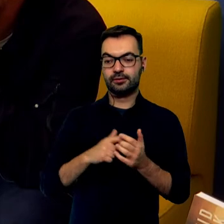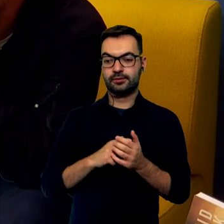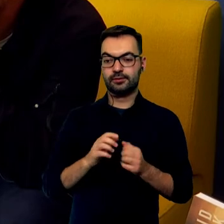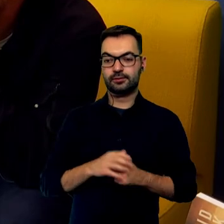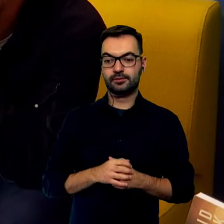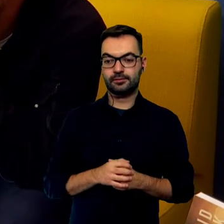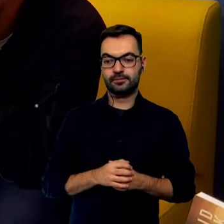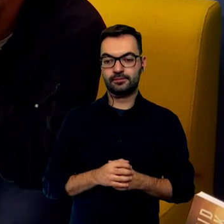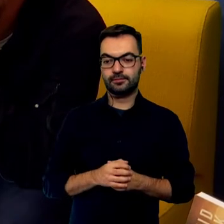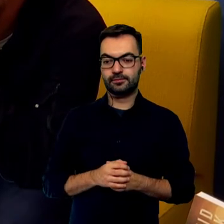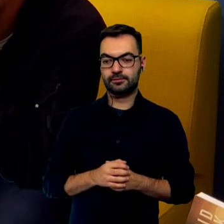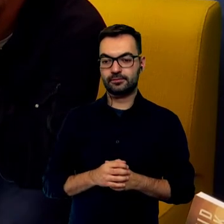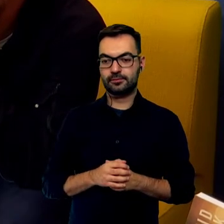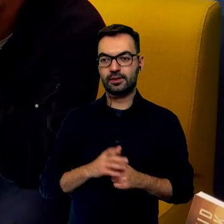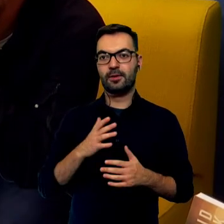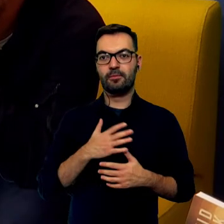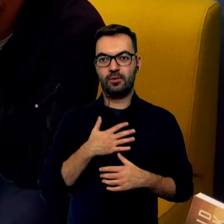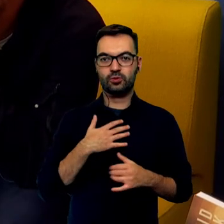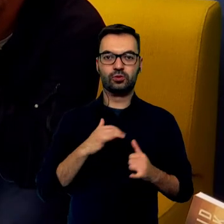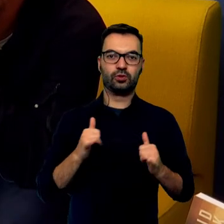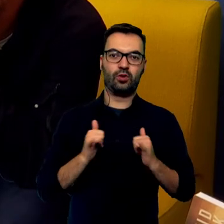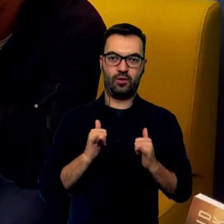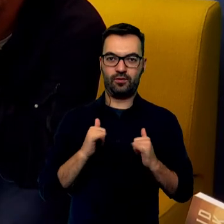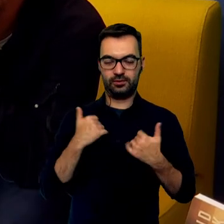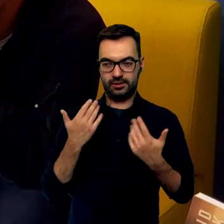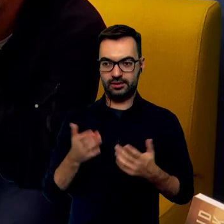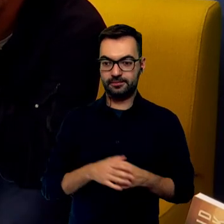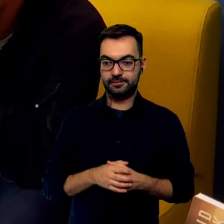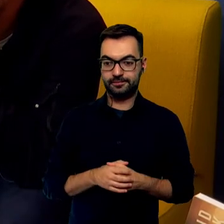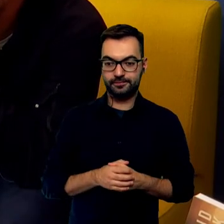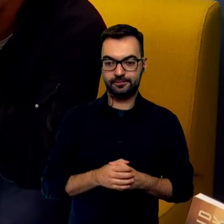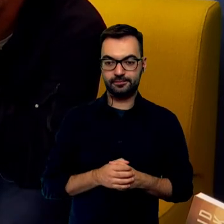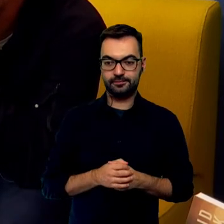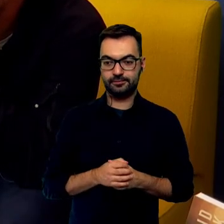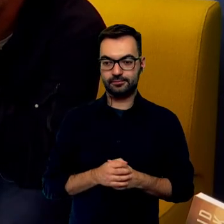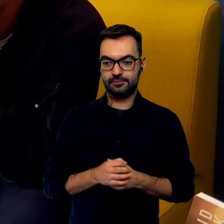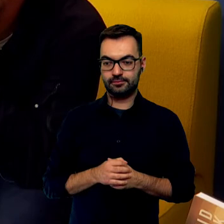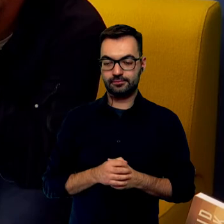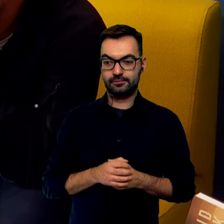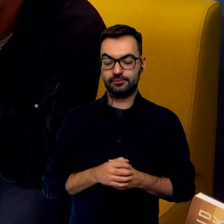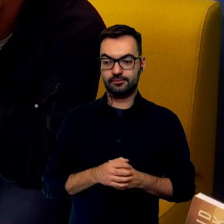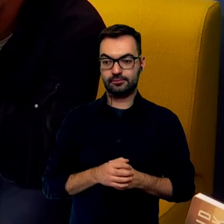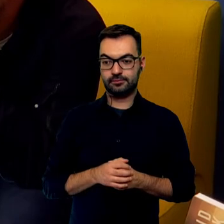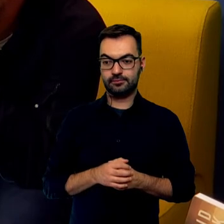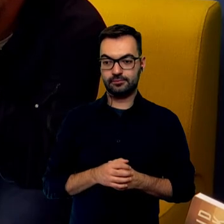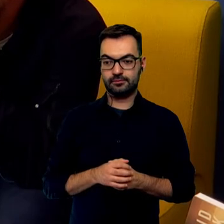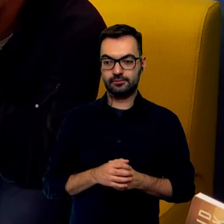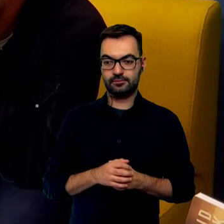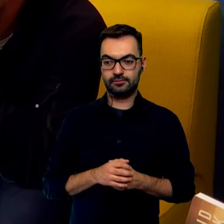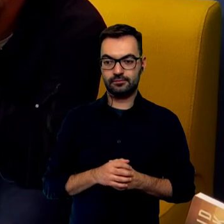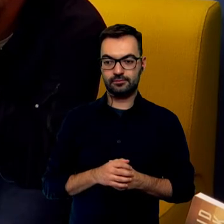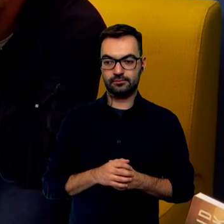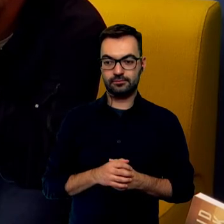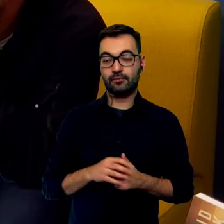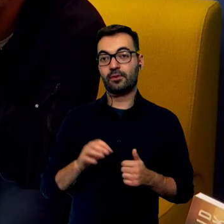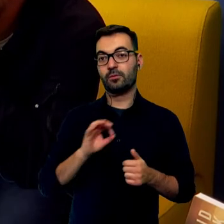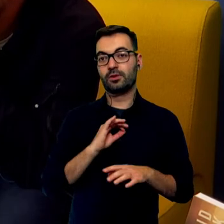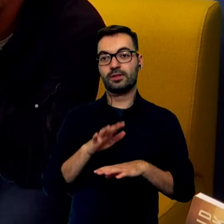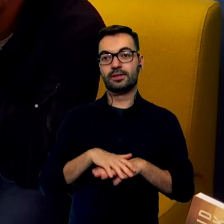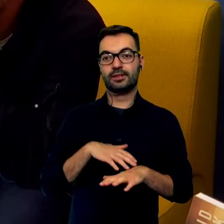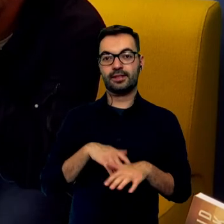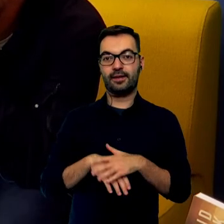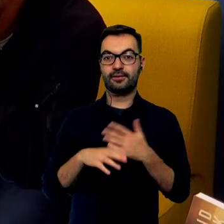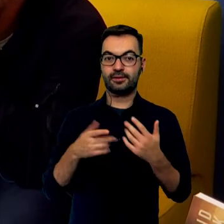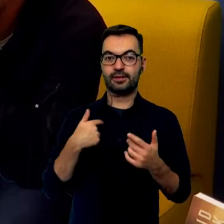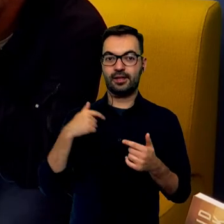miała względne poczucie komfortu. A w moim zawodzie jest tak,